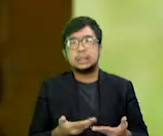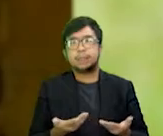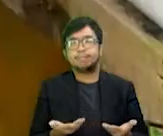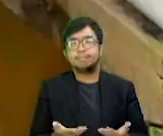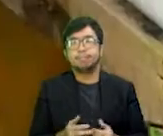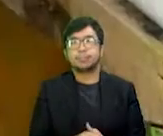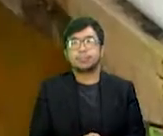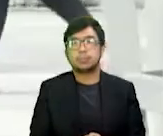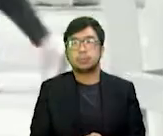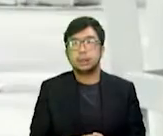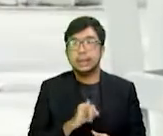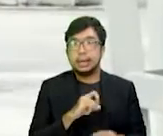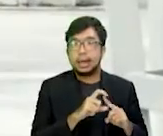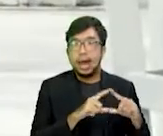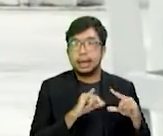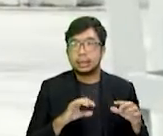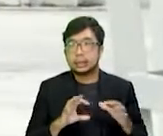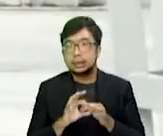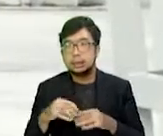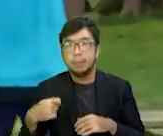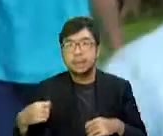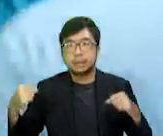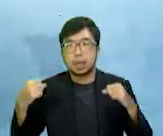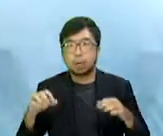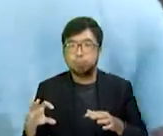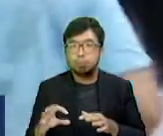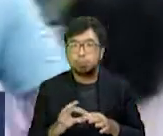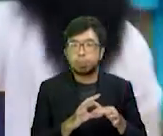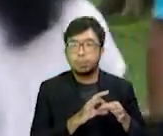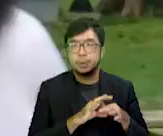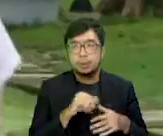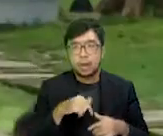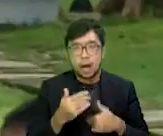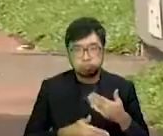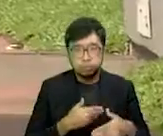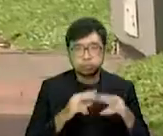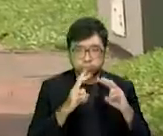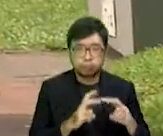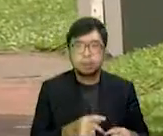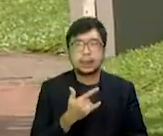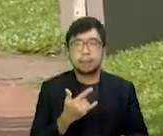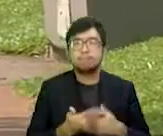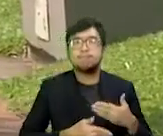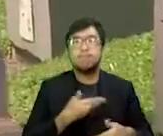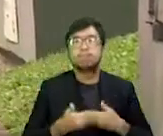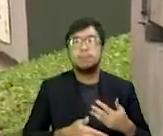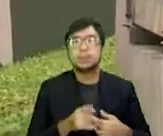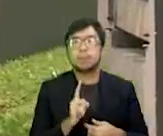IDAI kerjasama juga dengan Kemenkes dan berbagai pihak ini sedang terus melakukan investigasi ya, penyebabnya seperti